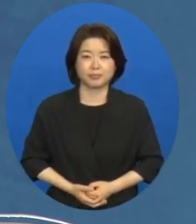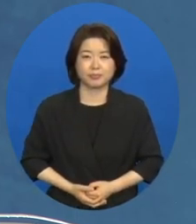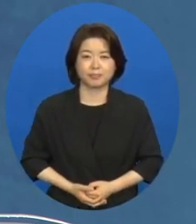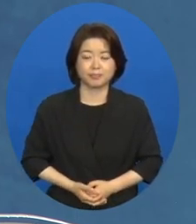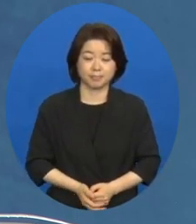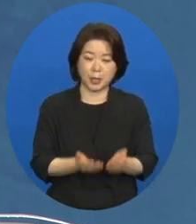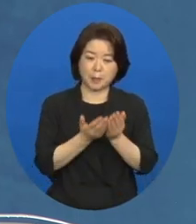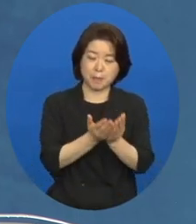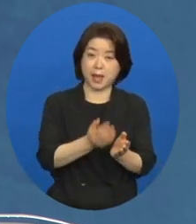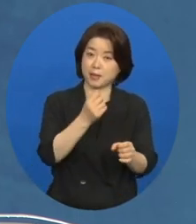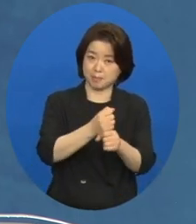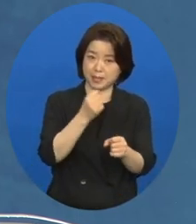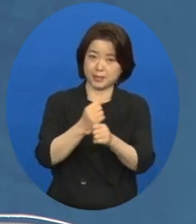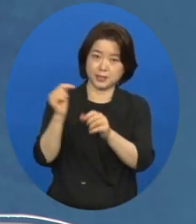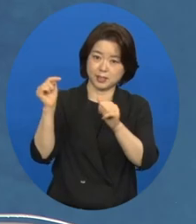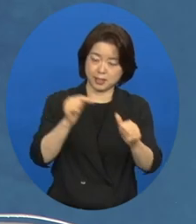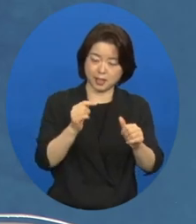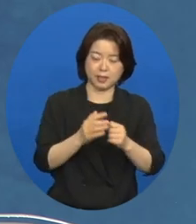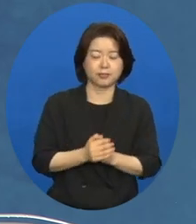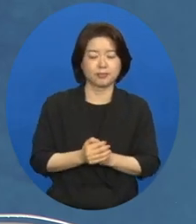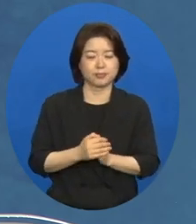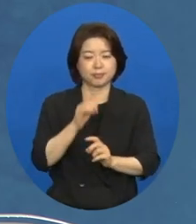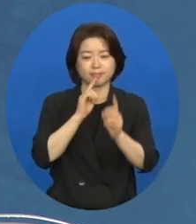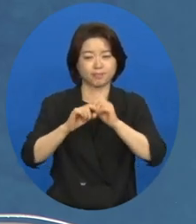방주를 만들라, 말씀에 순종해서